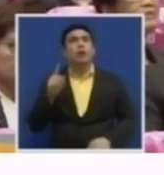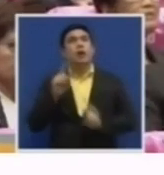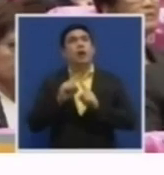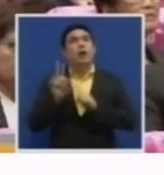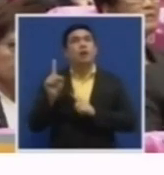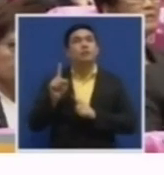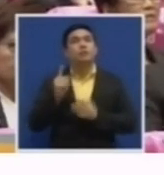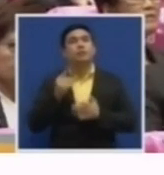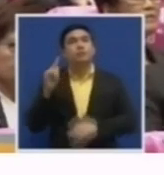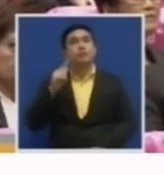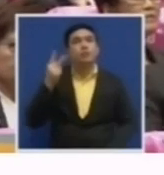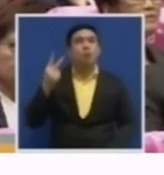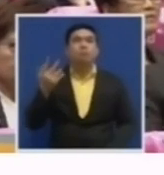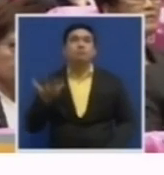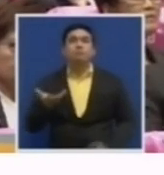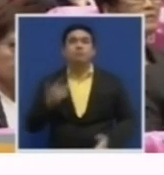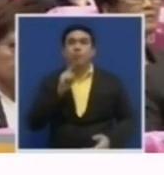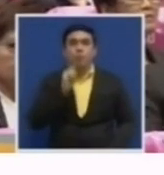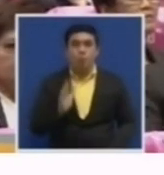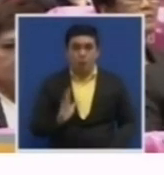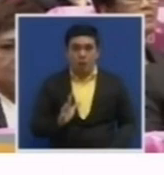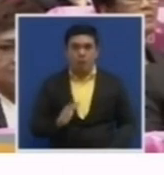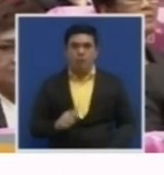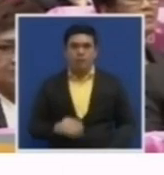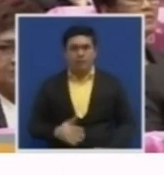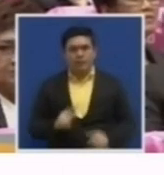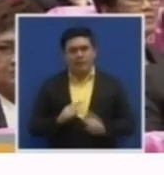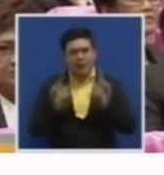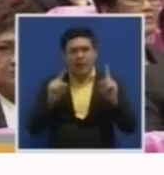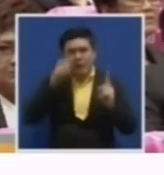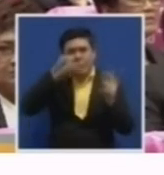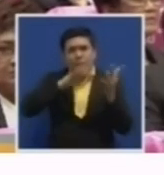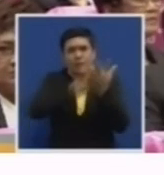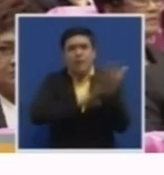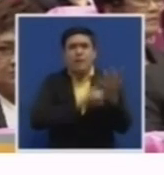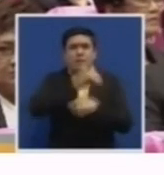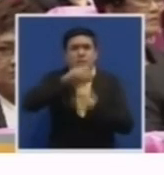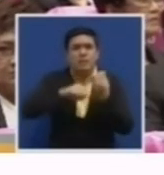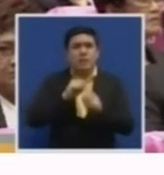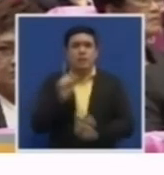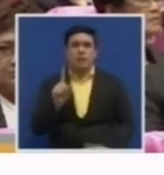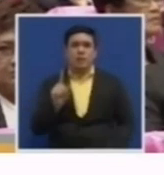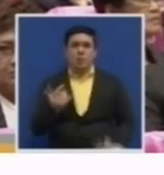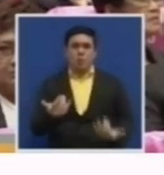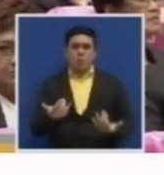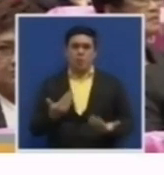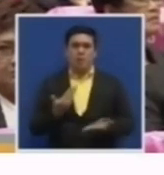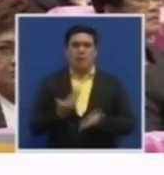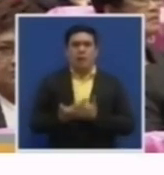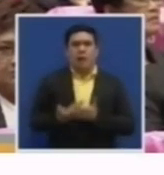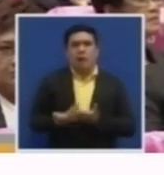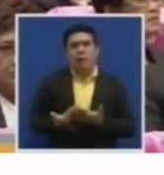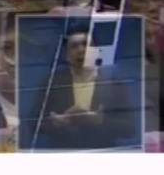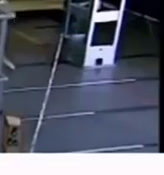ำไมเนี่ยซื้อมาราคาแพงกว่าปกติเพราะว่าต่างประเทศตั้งราคาไว้ราว800ล้านบาทแล้วประเทศไทยของเราซื้อม